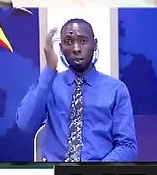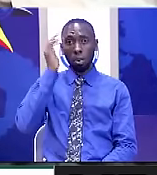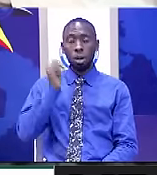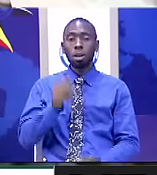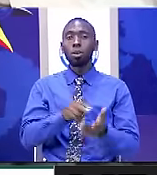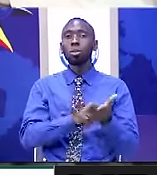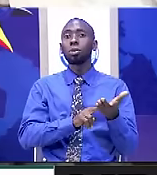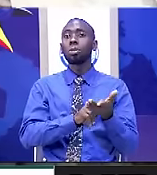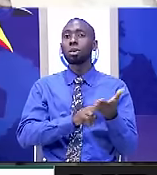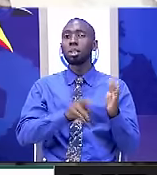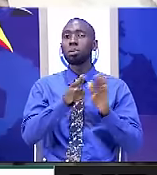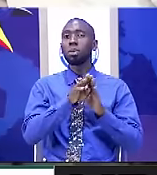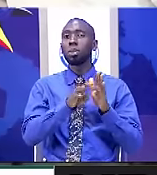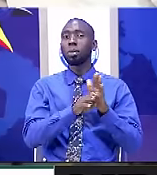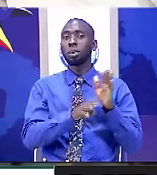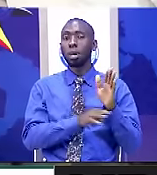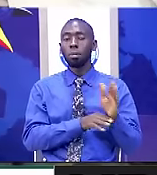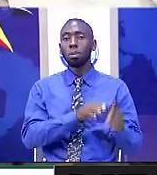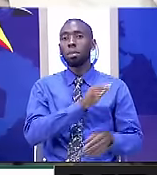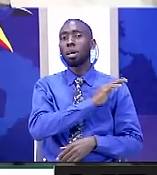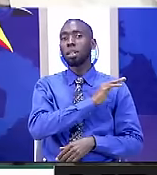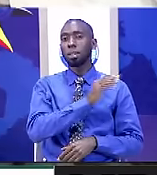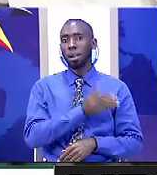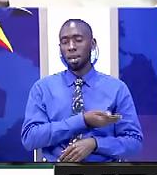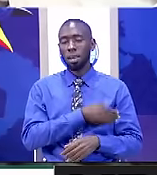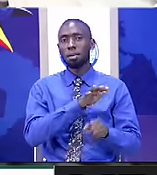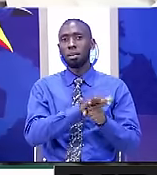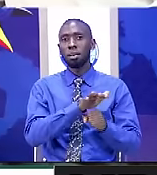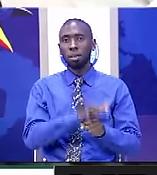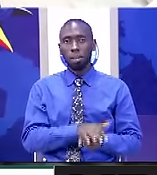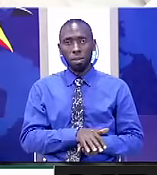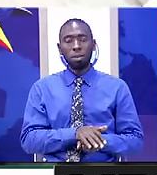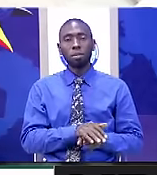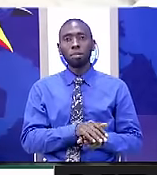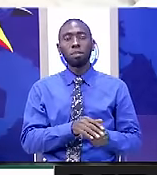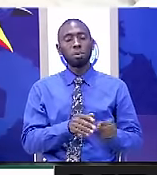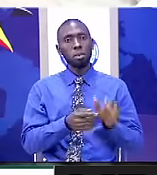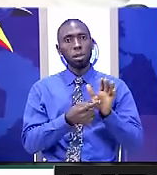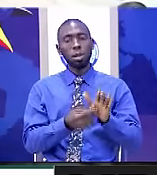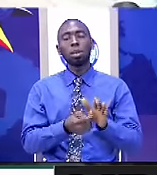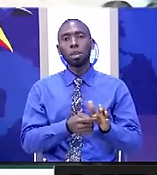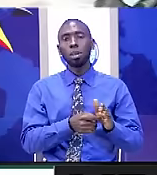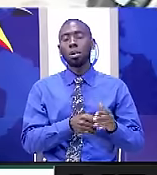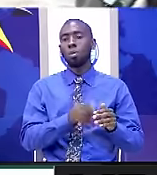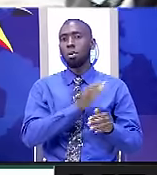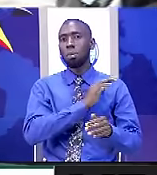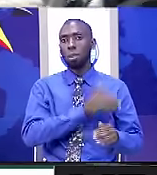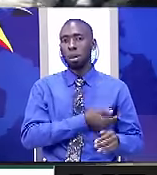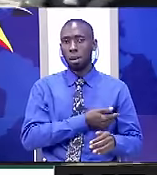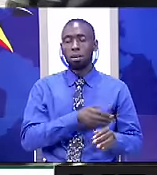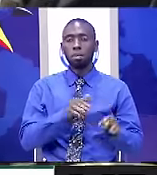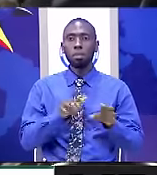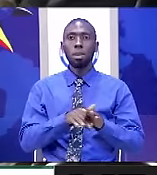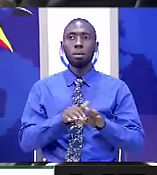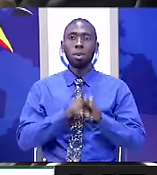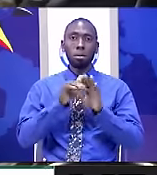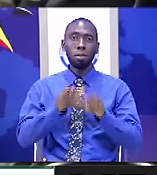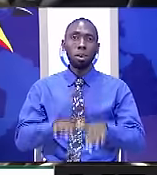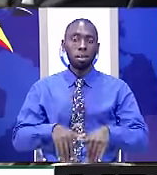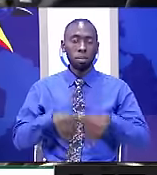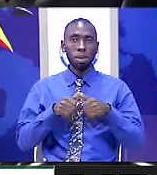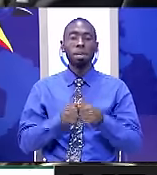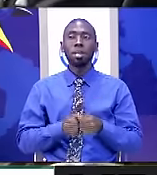mikolo egy'abakyala naddala mu kibiina kyabwe kibagatta ng'abakyala mu parliament era nga